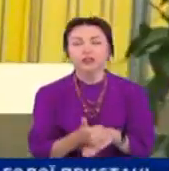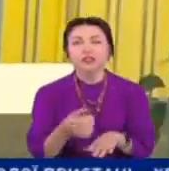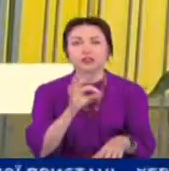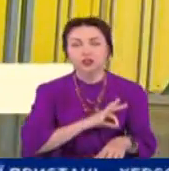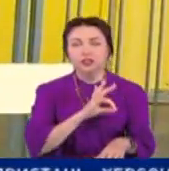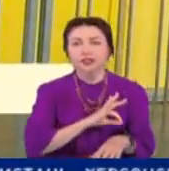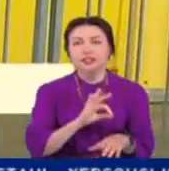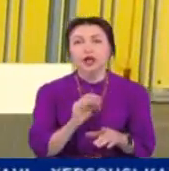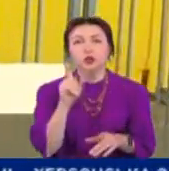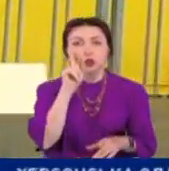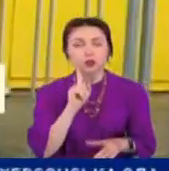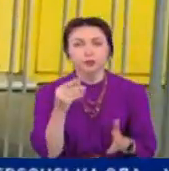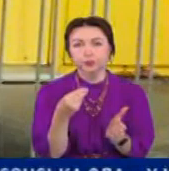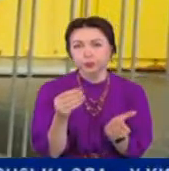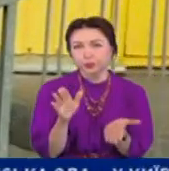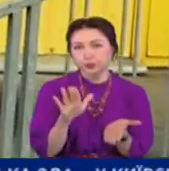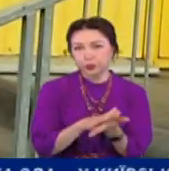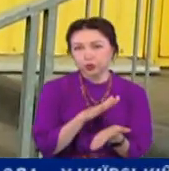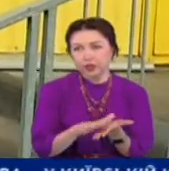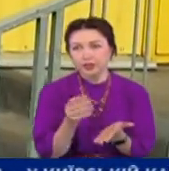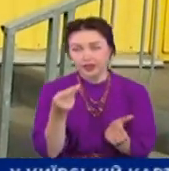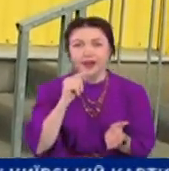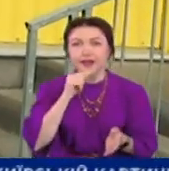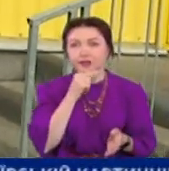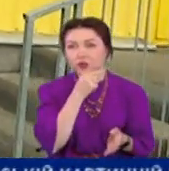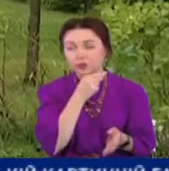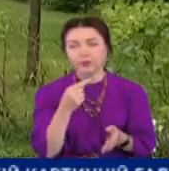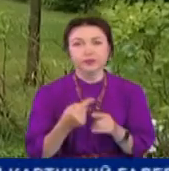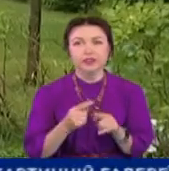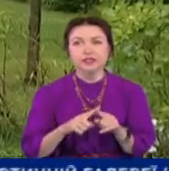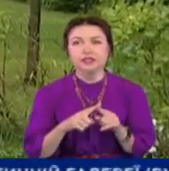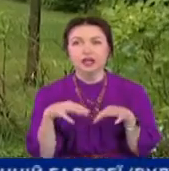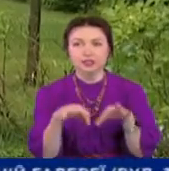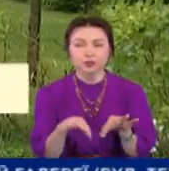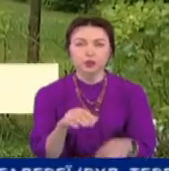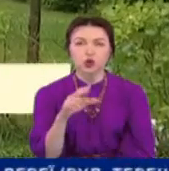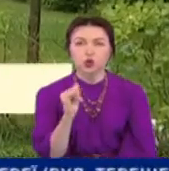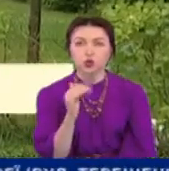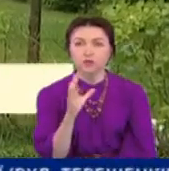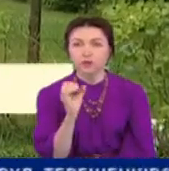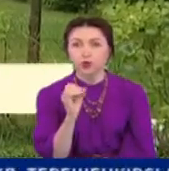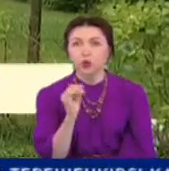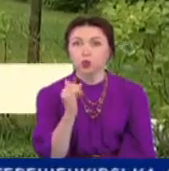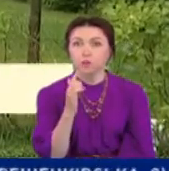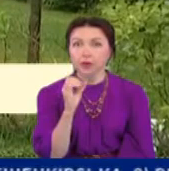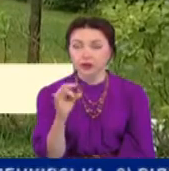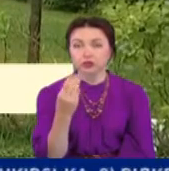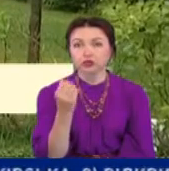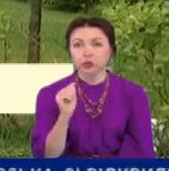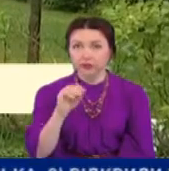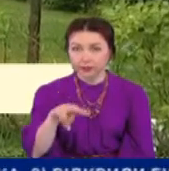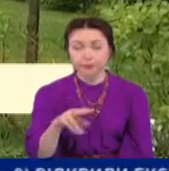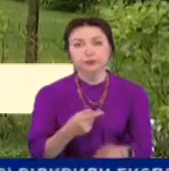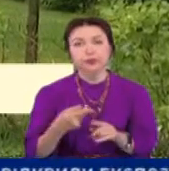і бюджетним транспортом. Приміром, новим сервісом Uber Shuttle. Но коли приїхала машина, нам водитель сказав,